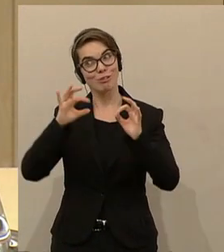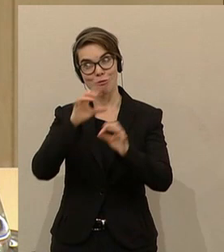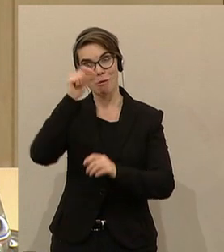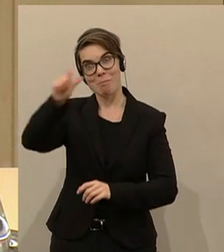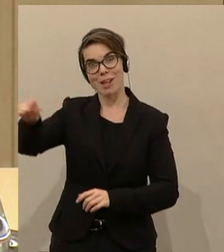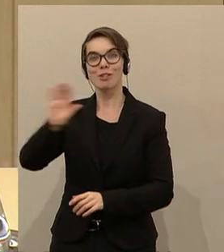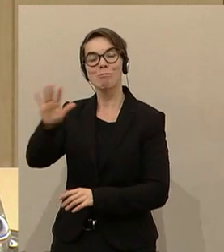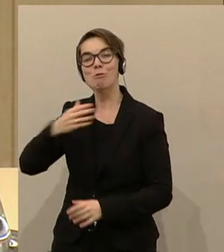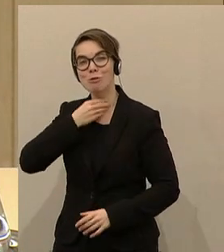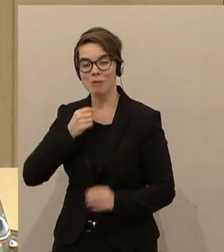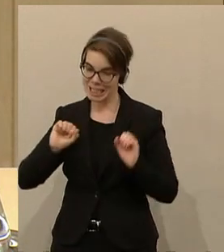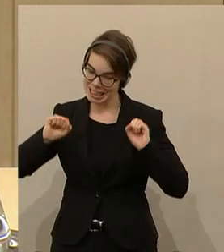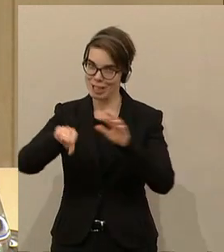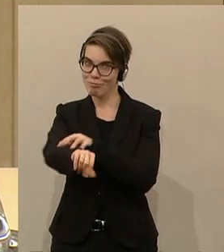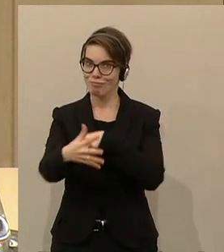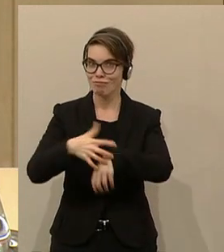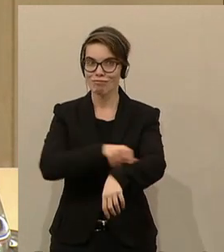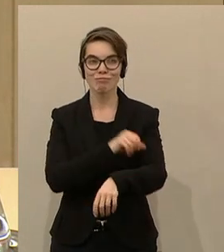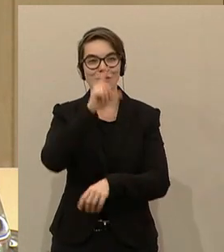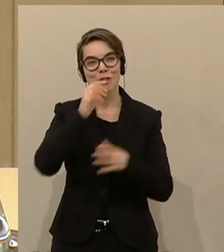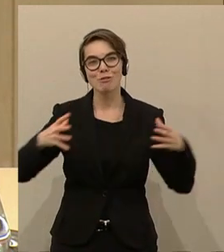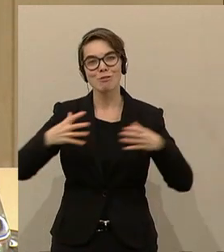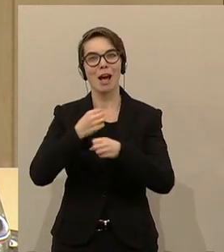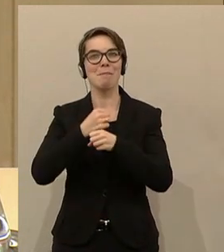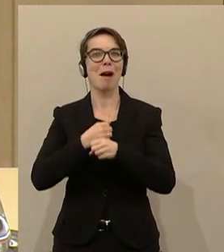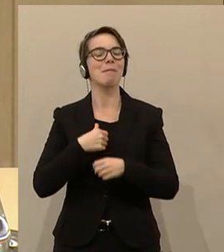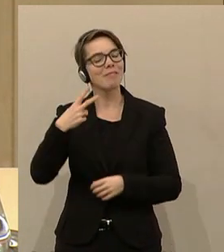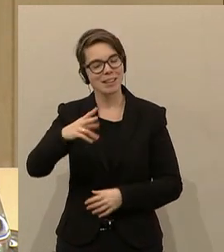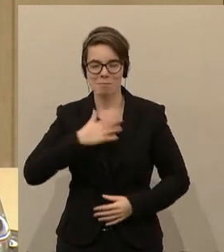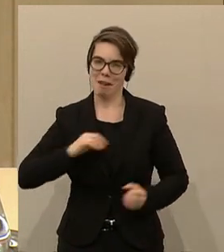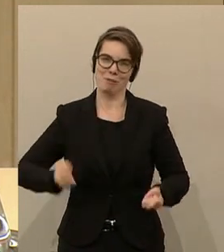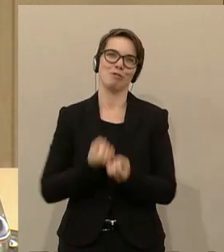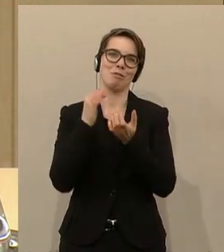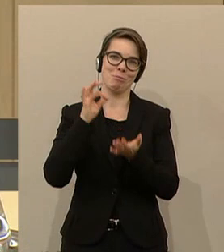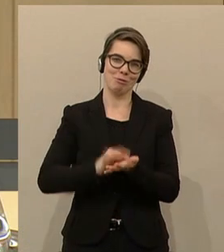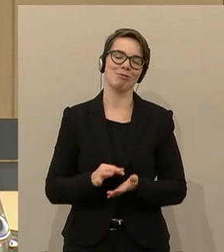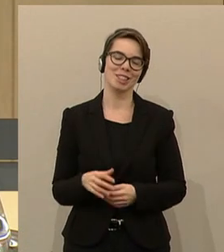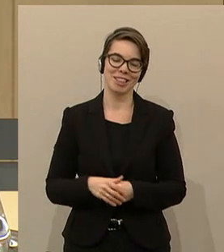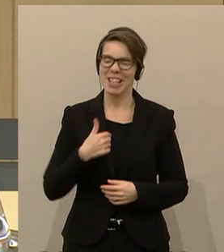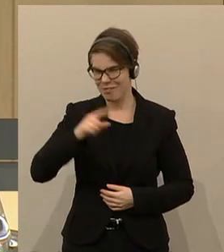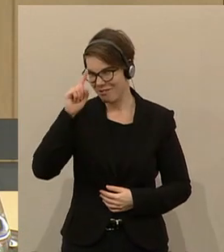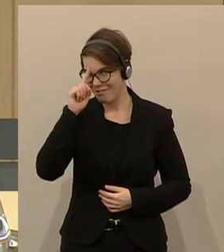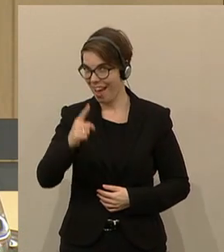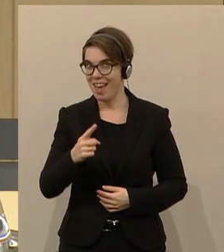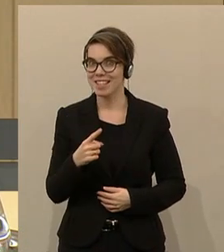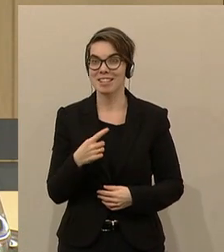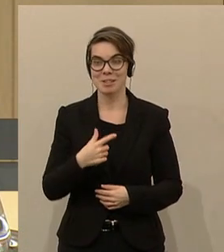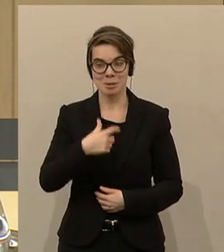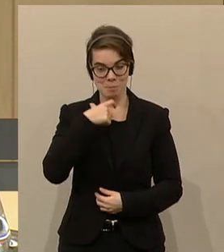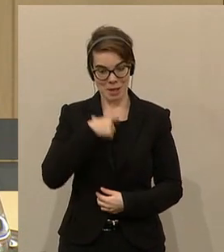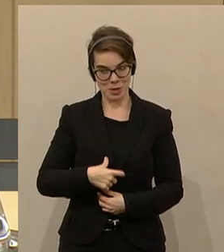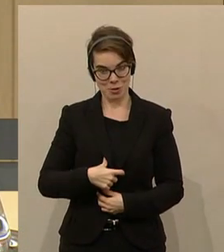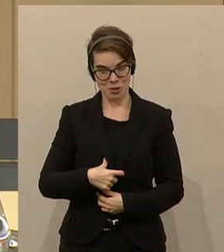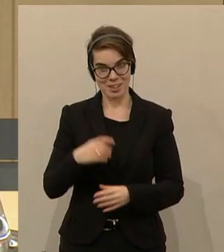Ihre Anliegen. Direkte Arbeit mit den Menschen wird auch weiterhin mein Schwerpunkt sein. Denn ich weiß aus persönlicher